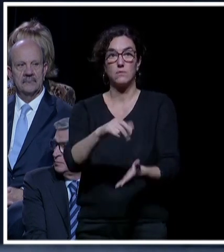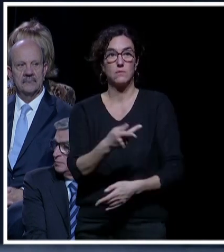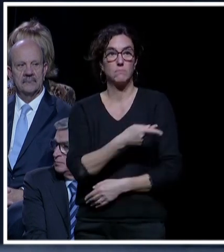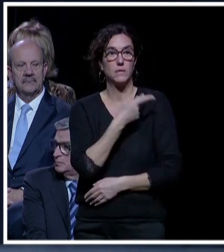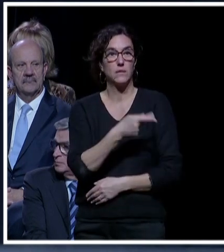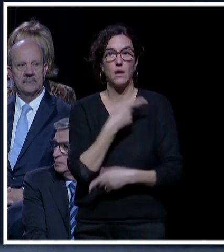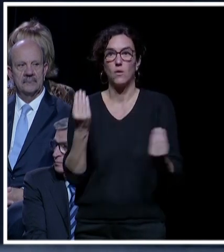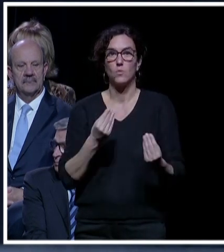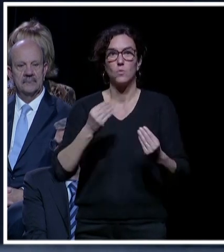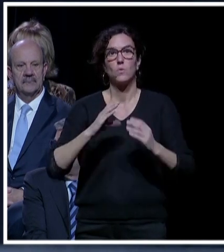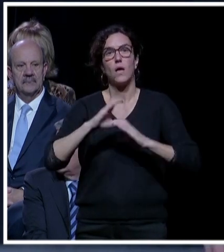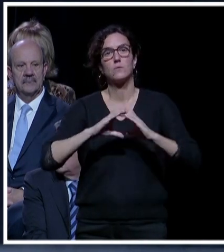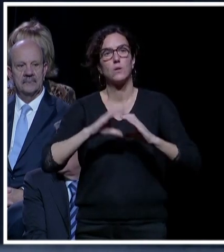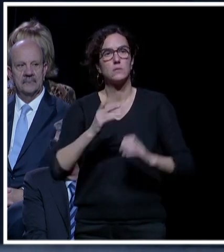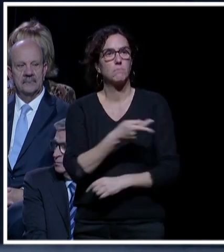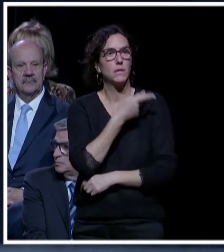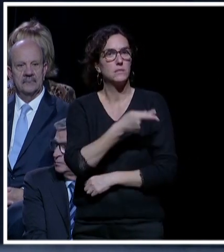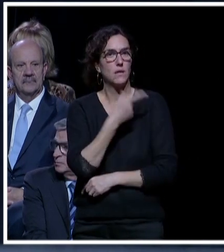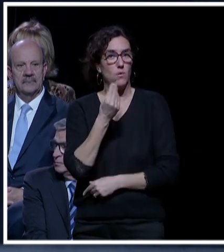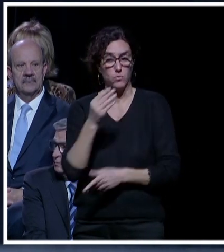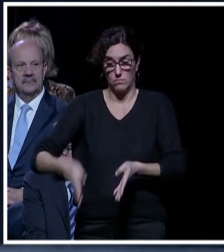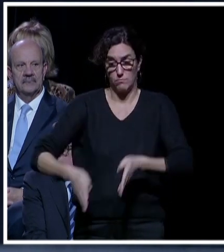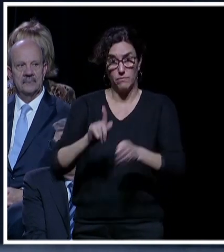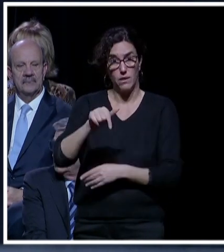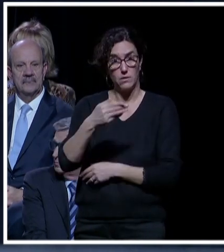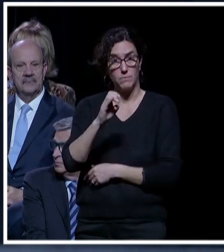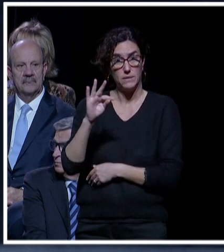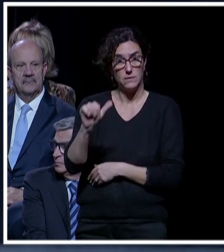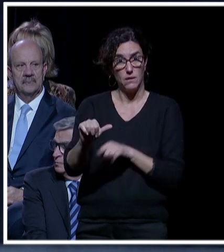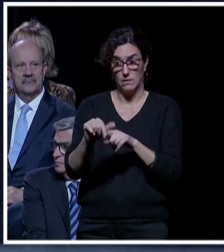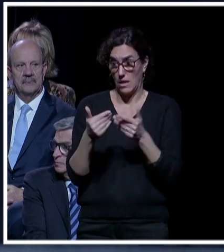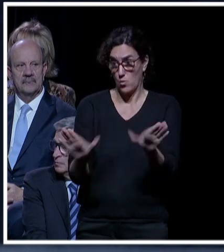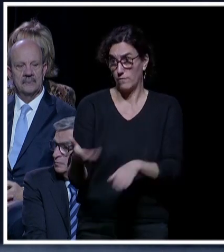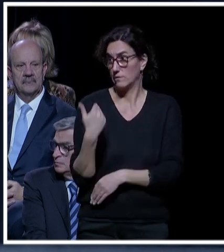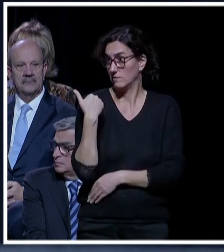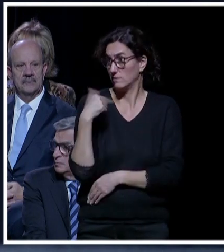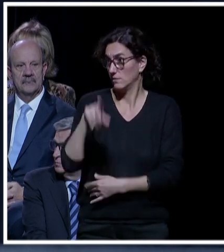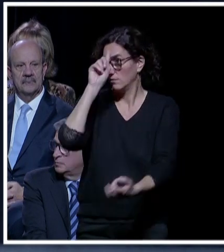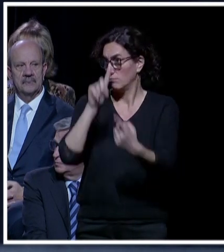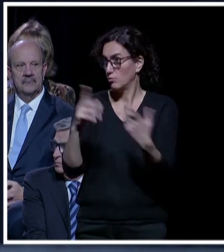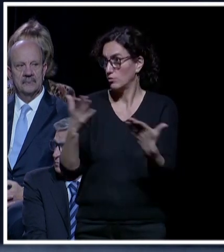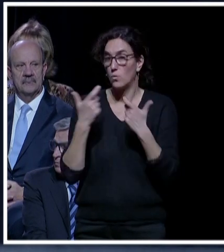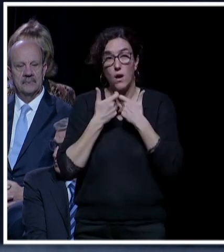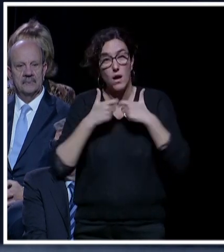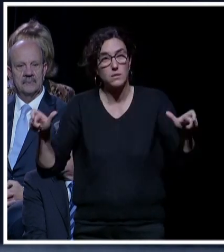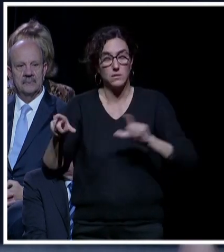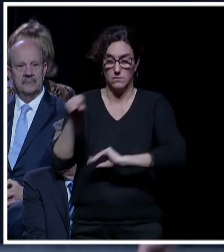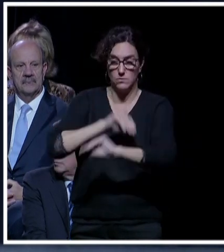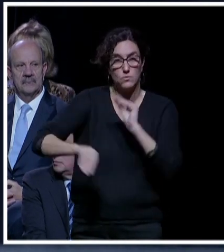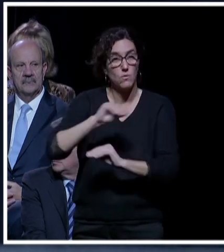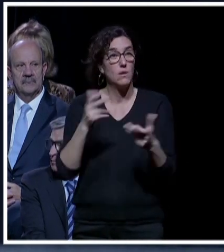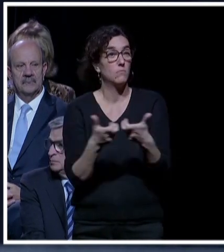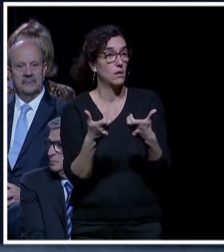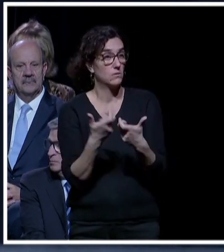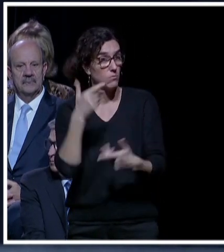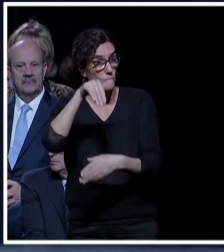boulevard Gambetta, il vise à répondre aux difficultés d'accès aux soins qui existent partout en France, notamment le soir et le week-end, comme le